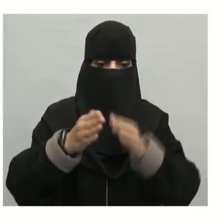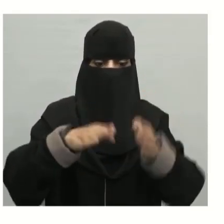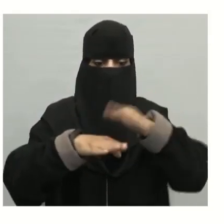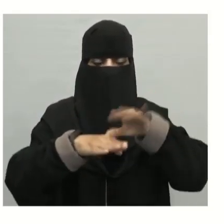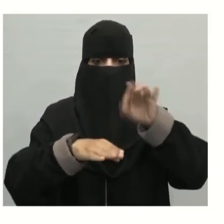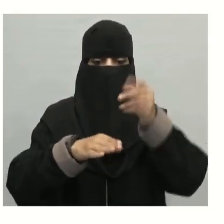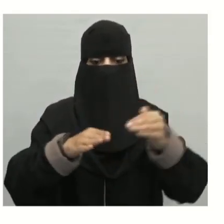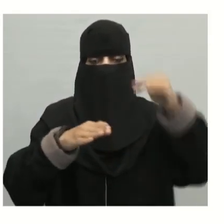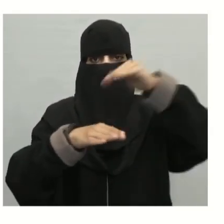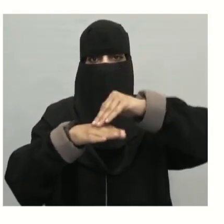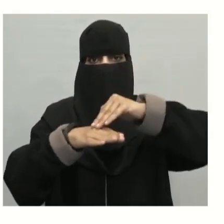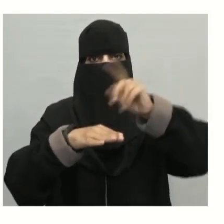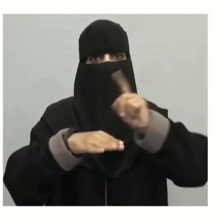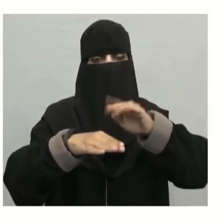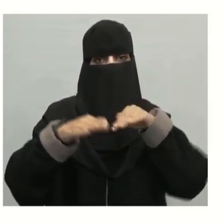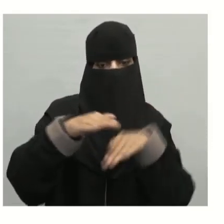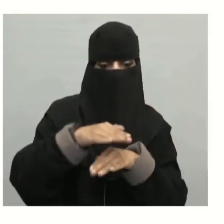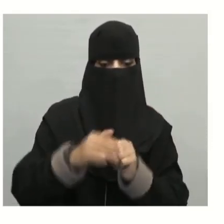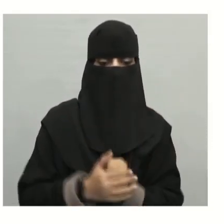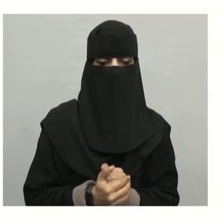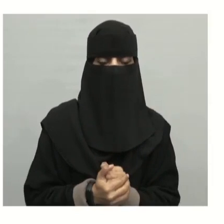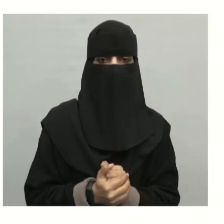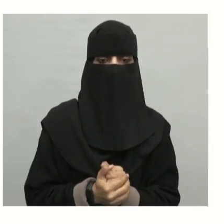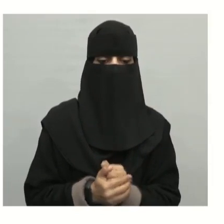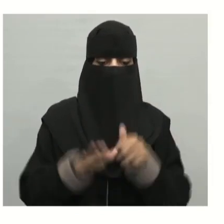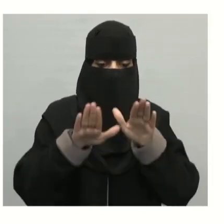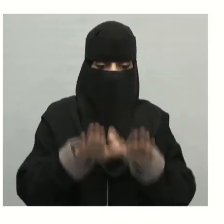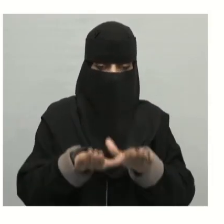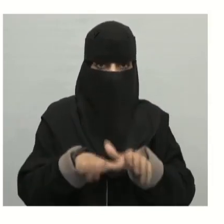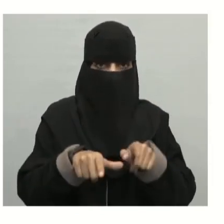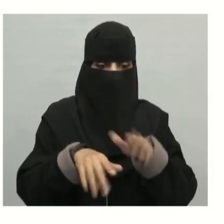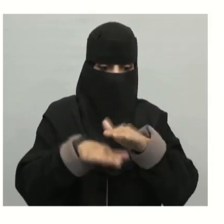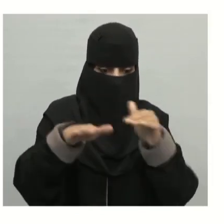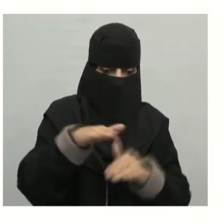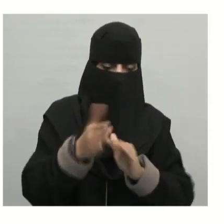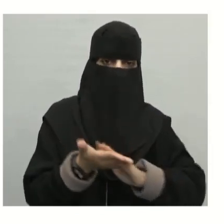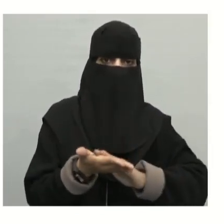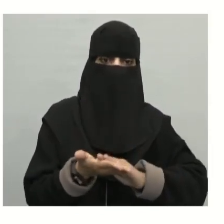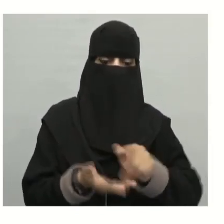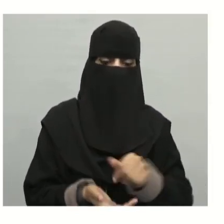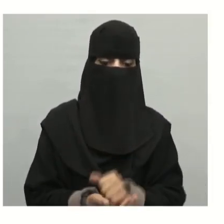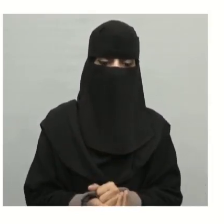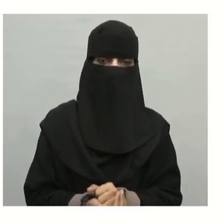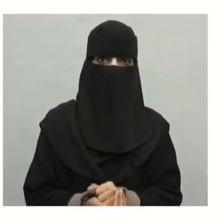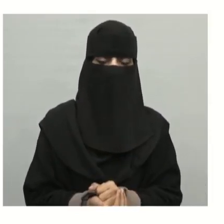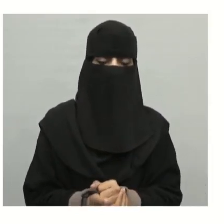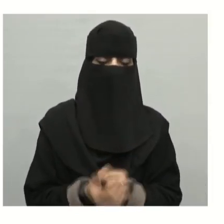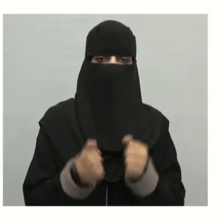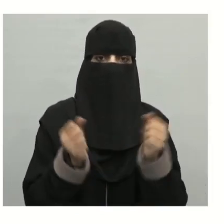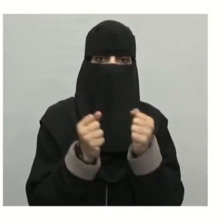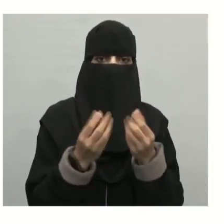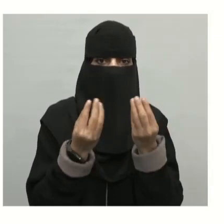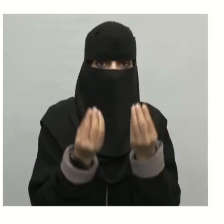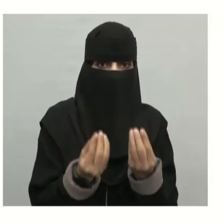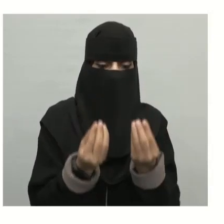دون ان تصل الى سطح الارض تبقى هذه الصهاره تحت سطح الارض وتبرد